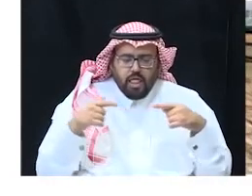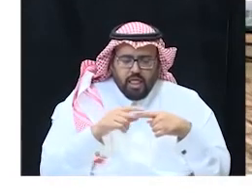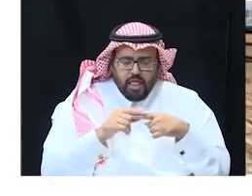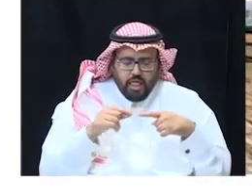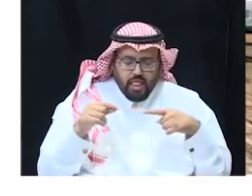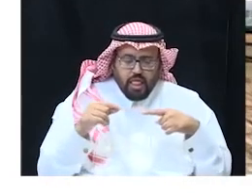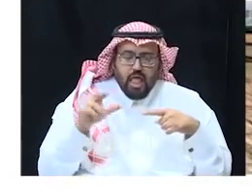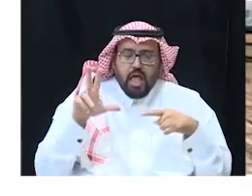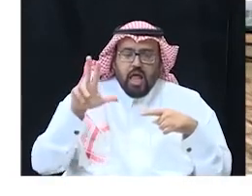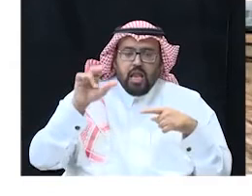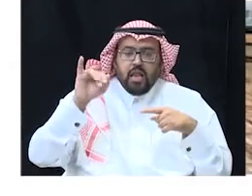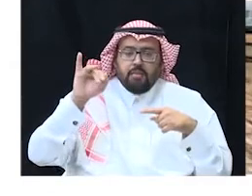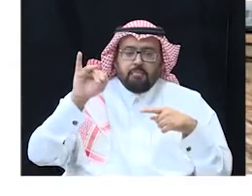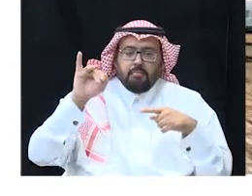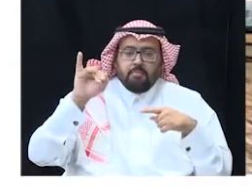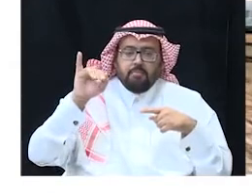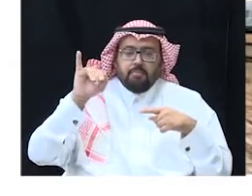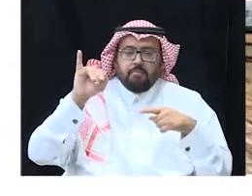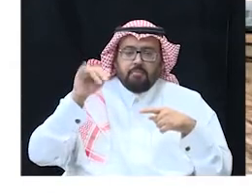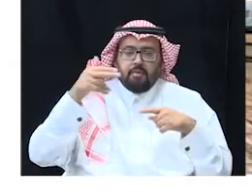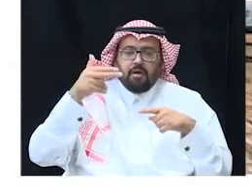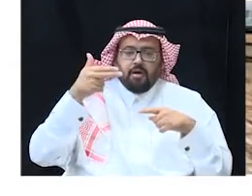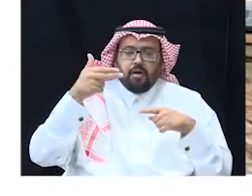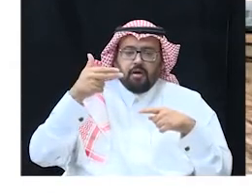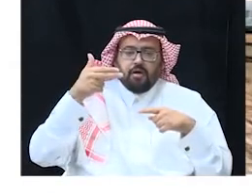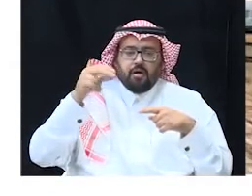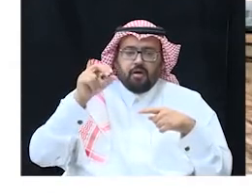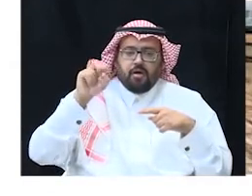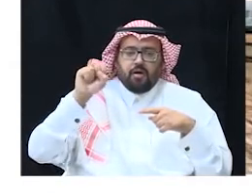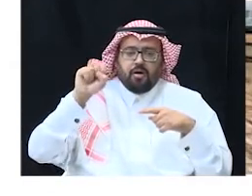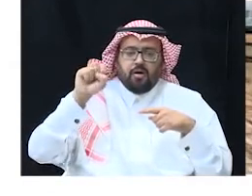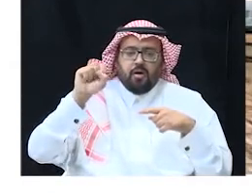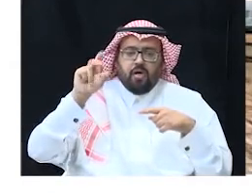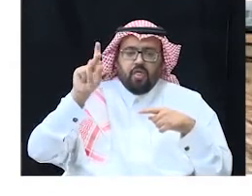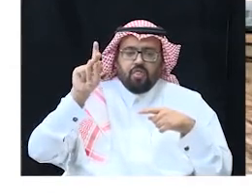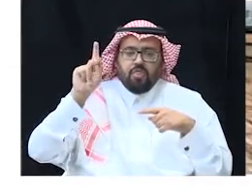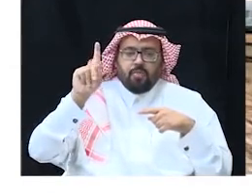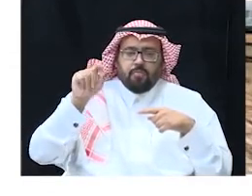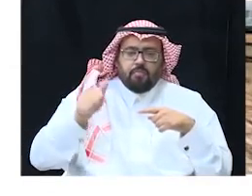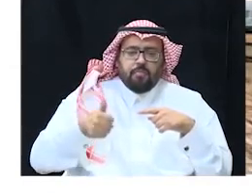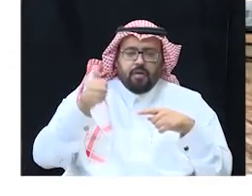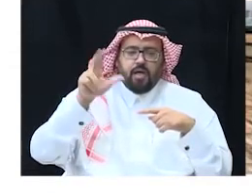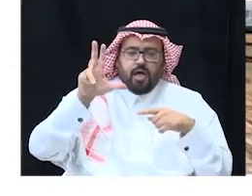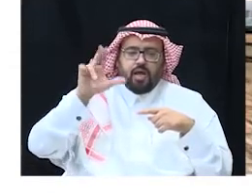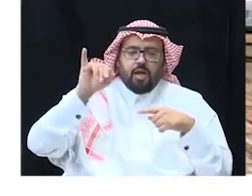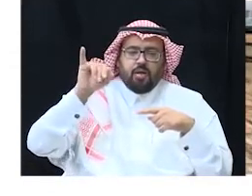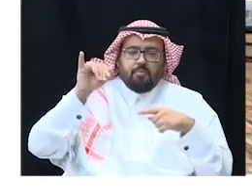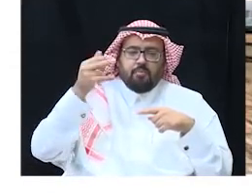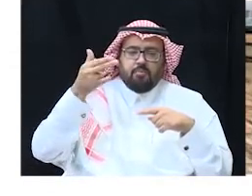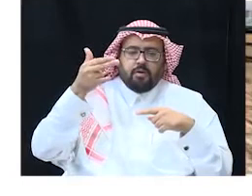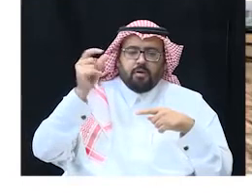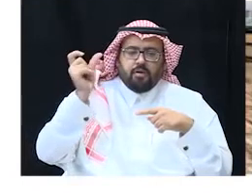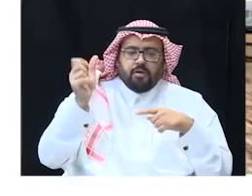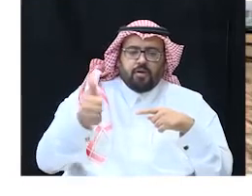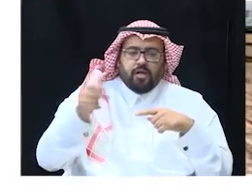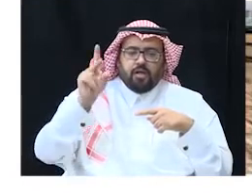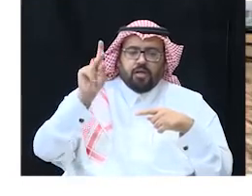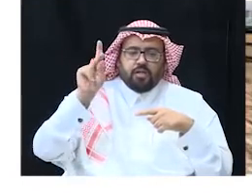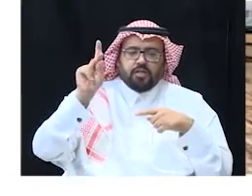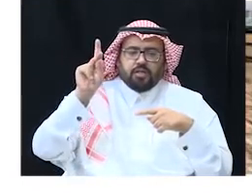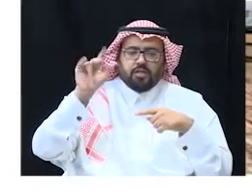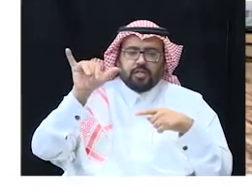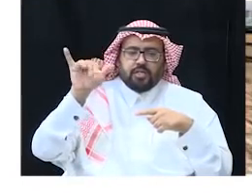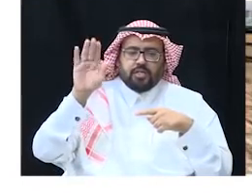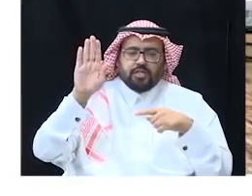المفردة التي تليها: قطباء المغناطيس، وهما طرفاء المغناطيس، حيث تكون قوة جذب المغناطيس